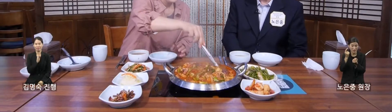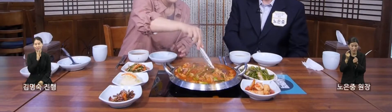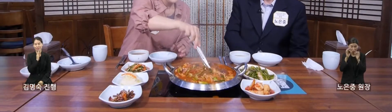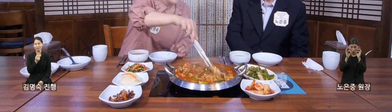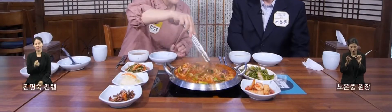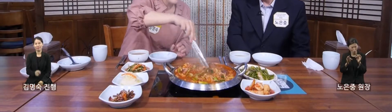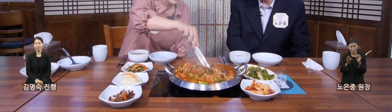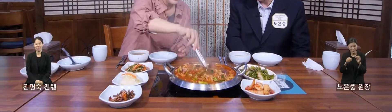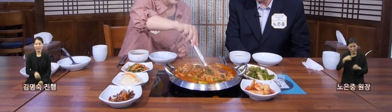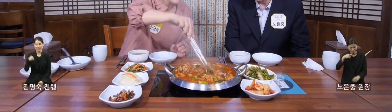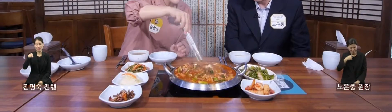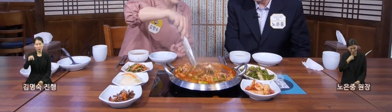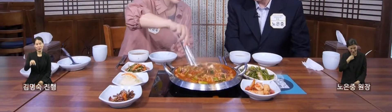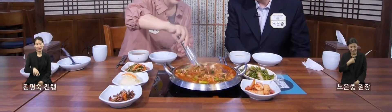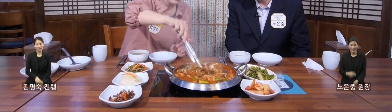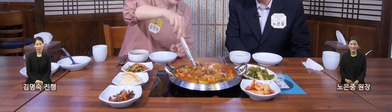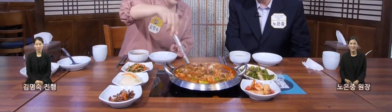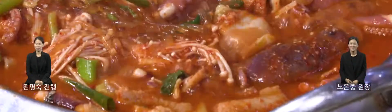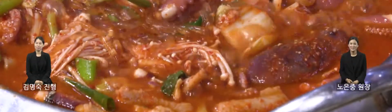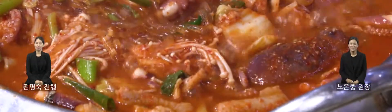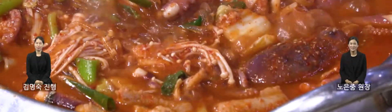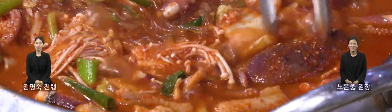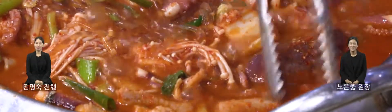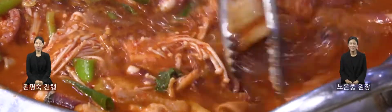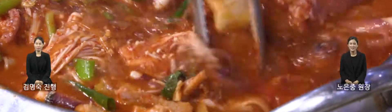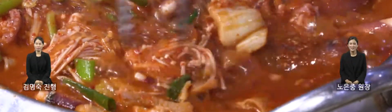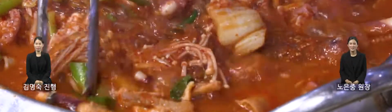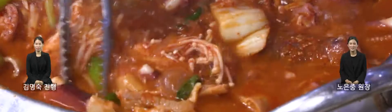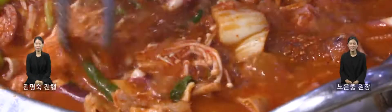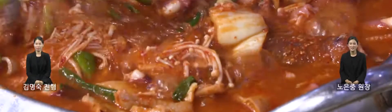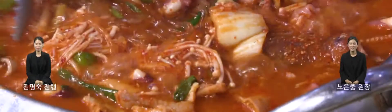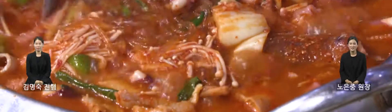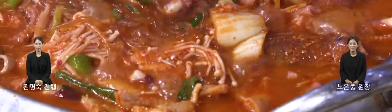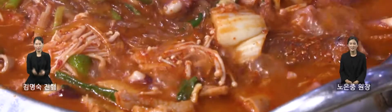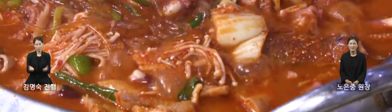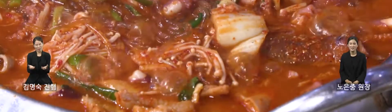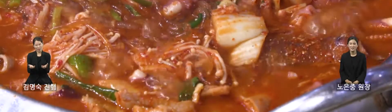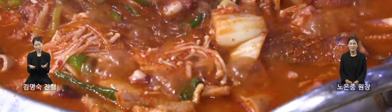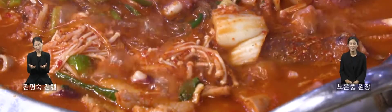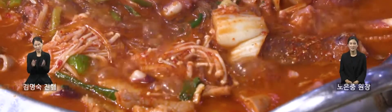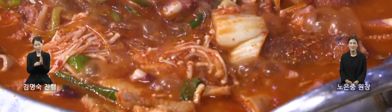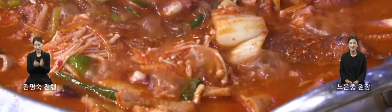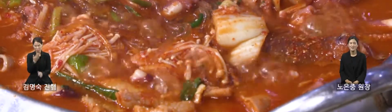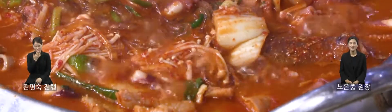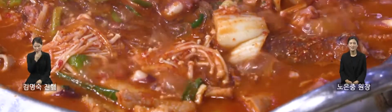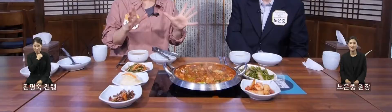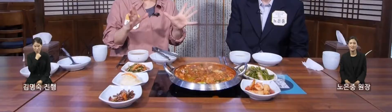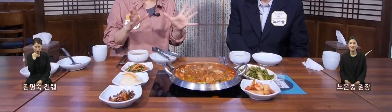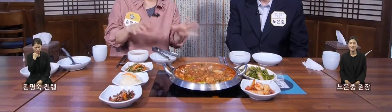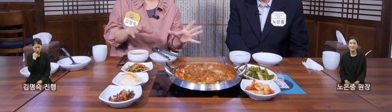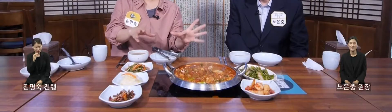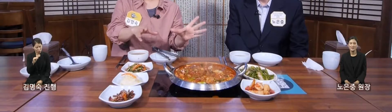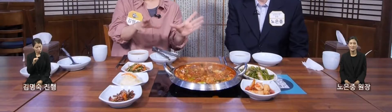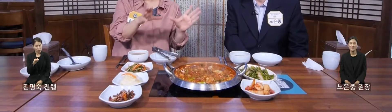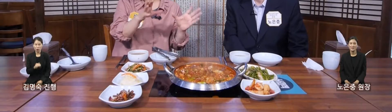당기는데요. 요게 이제 어느 정도로 이제 끓었을 때 먹어야 맛있을까?